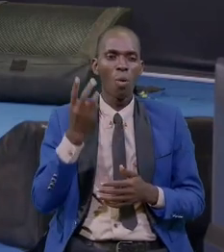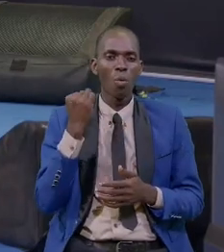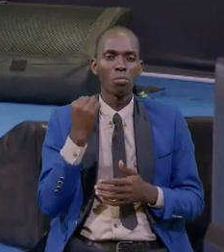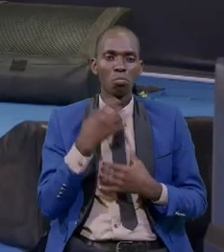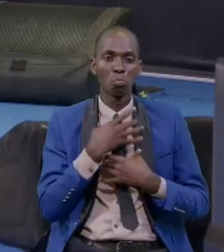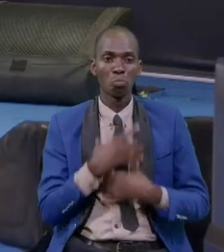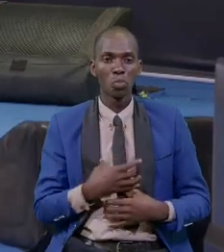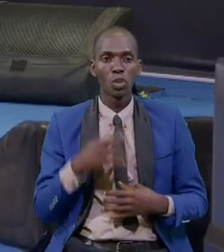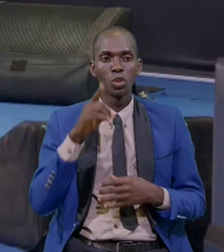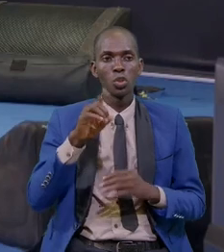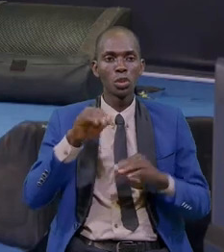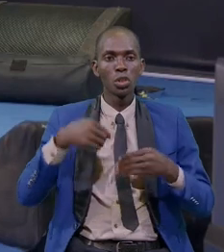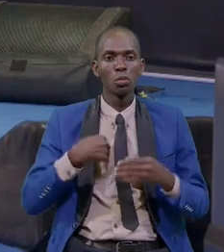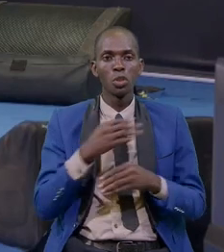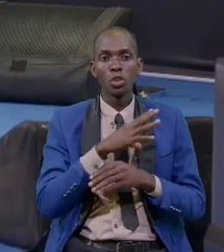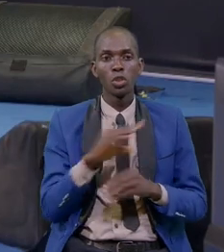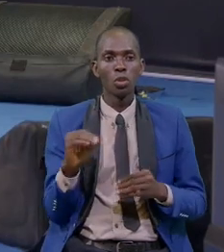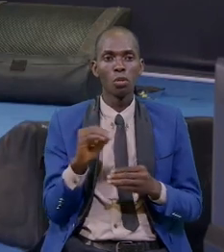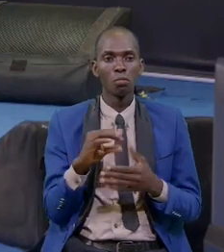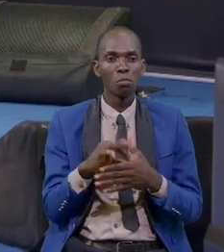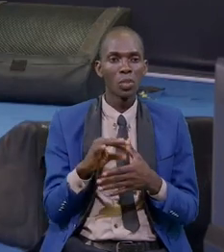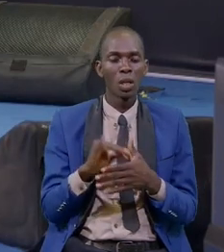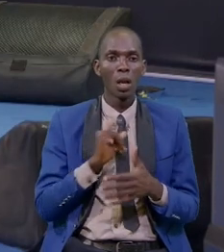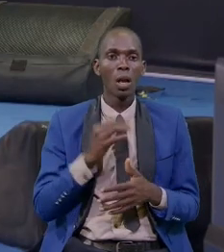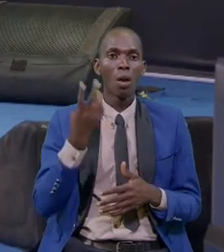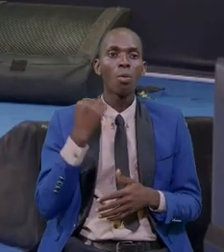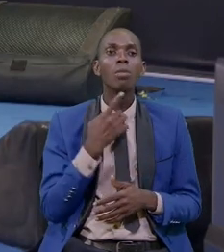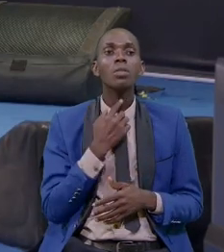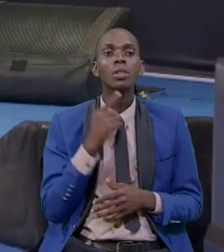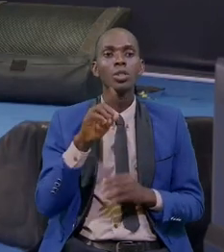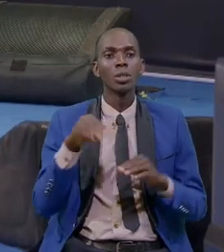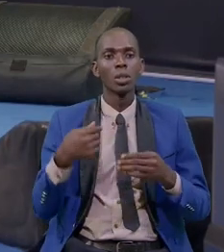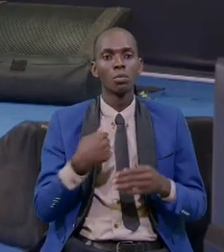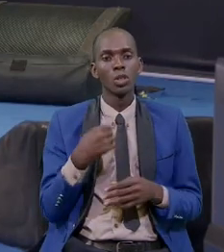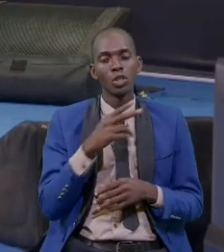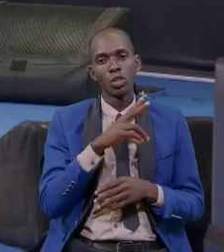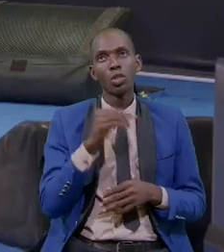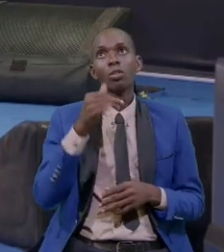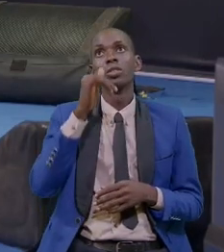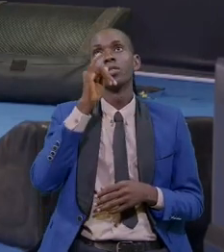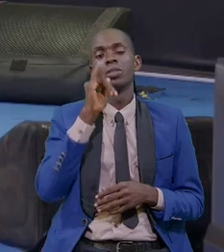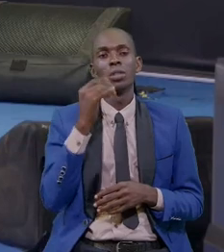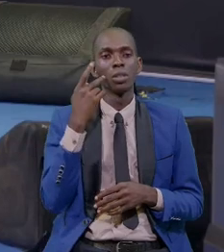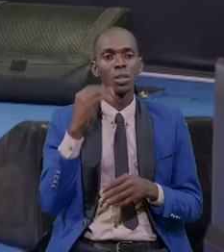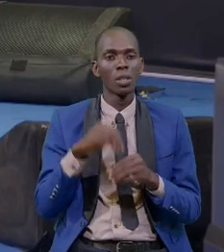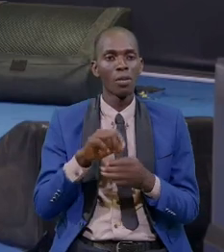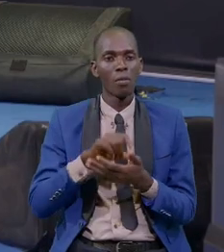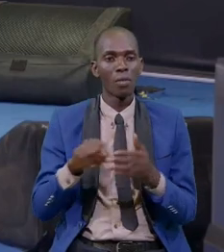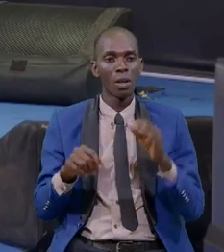faim. On ne m'a pas donné à manger. J'ai eu soif. Et vous ne m'avez pas donné à boire. Verset